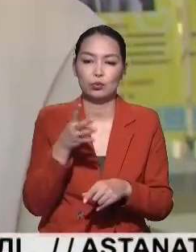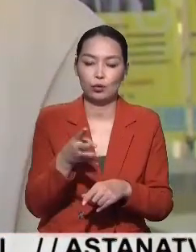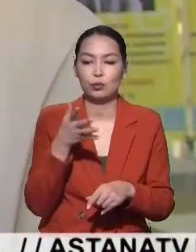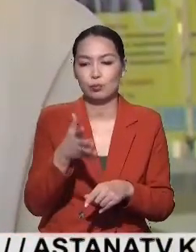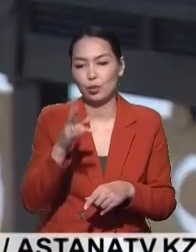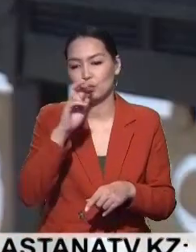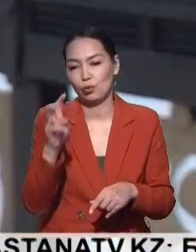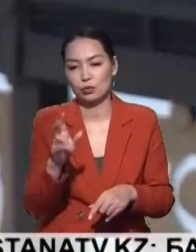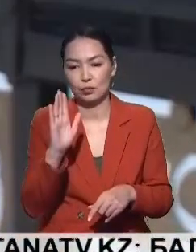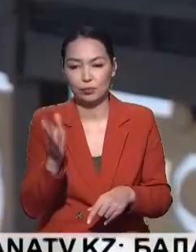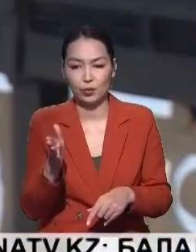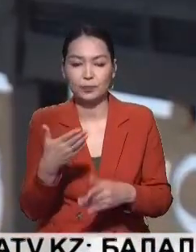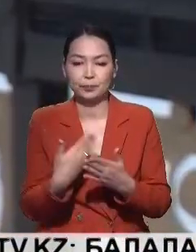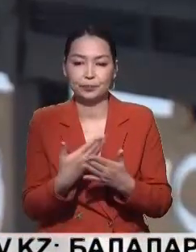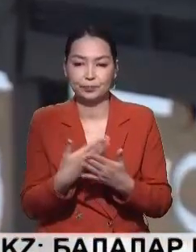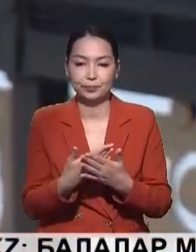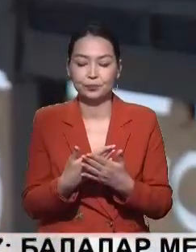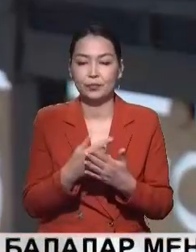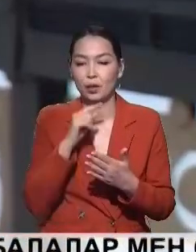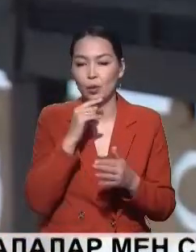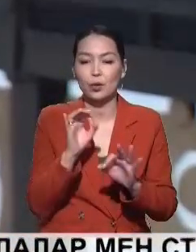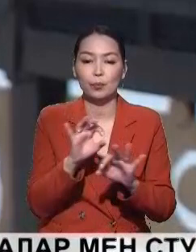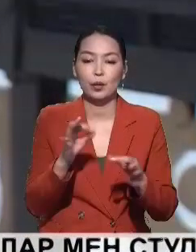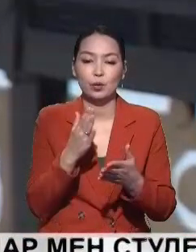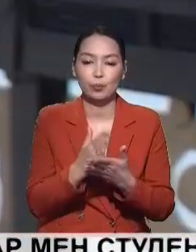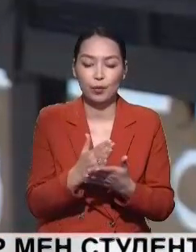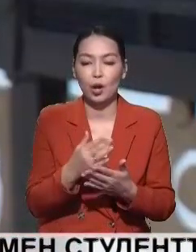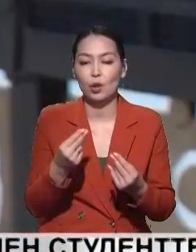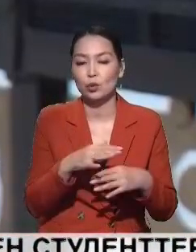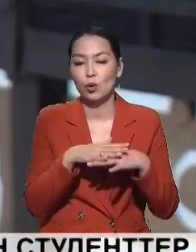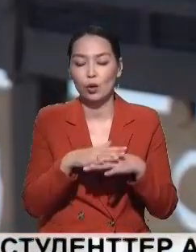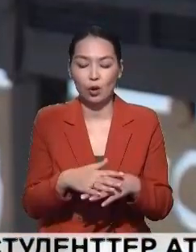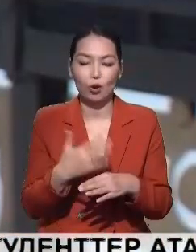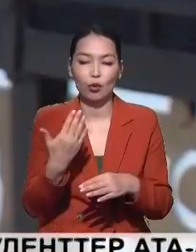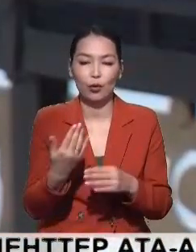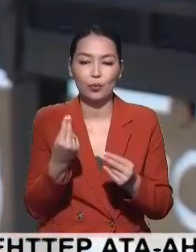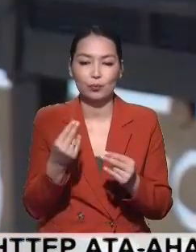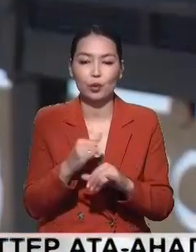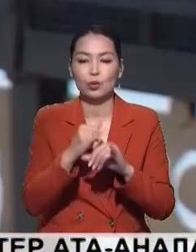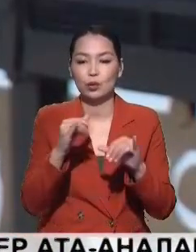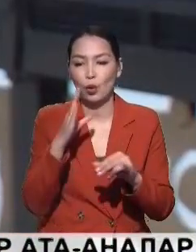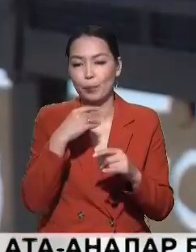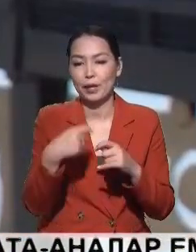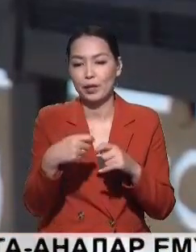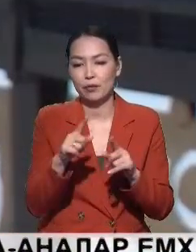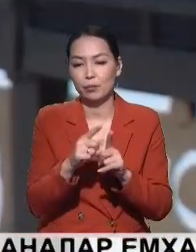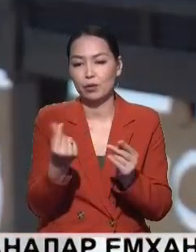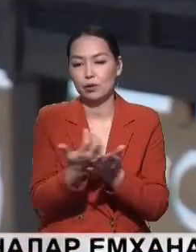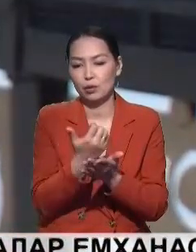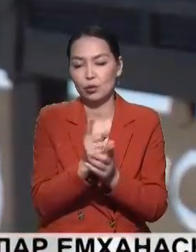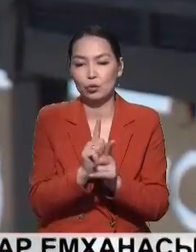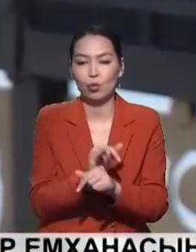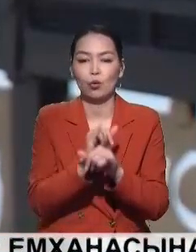ақша жиналады. Экономистің айтпағы мынау: төлемдер ұлттық қор активтерінің көбеюімен инвестициялық табыстың артуына